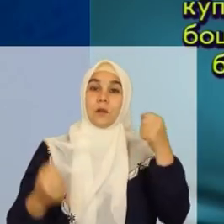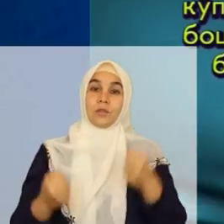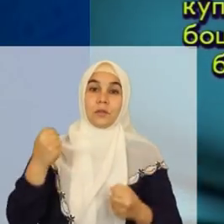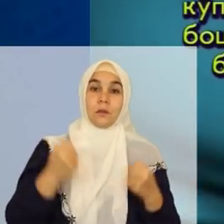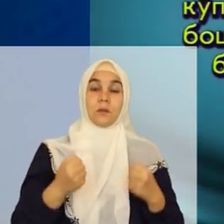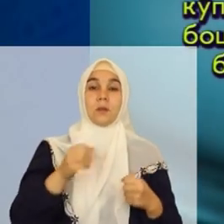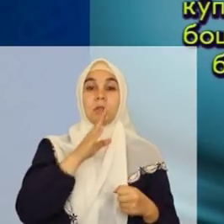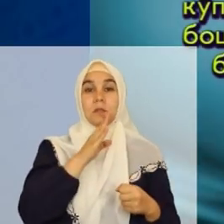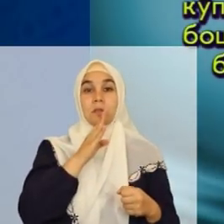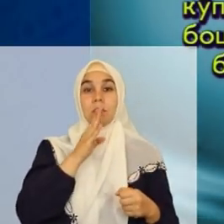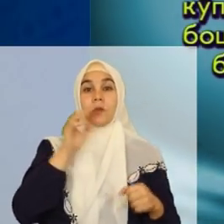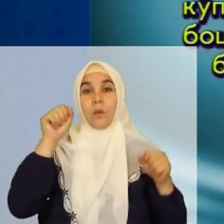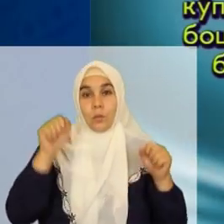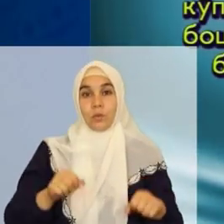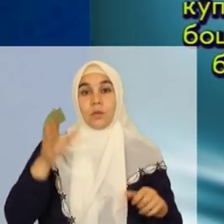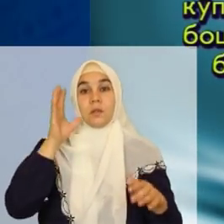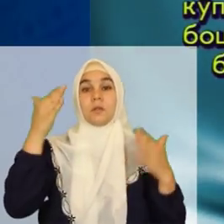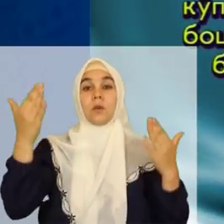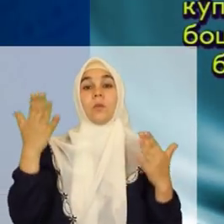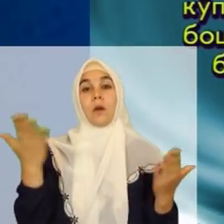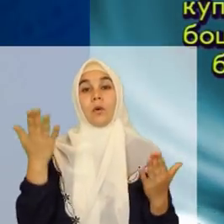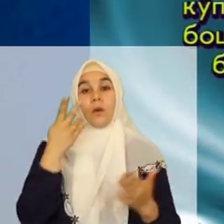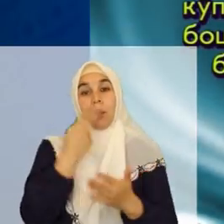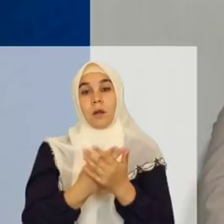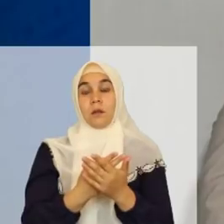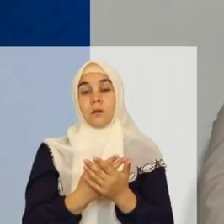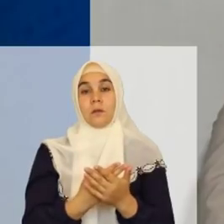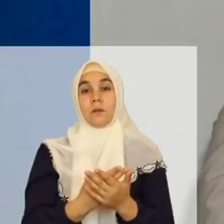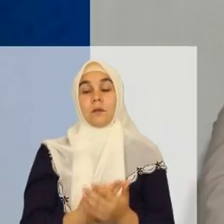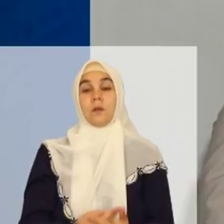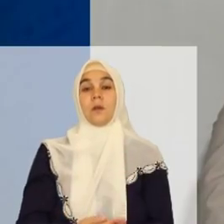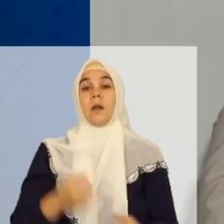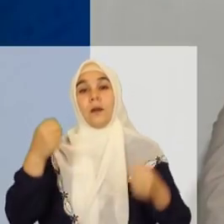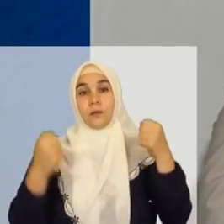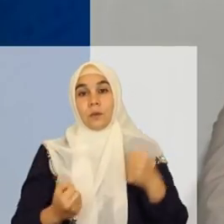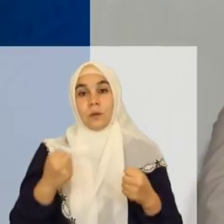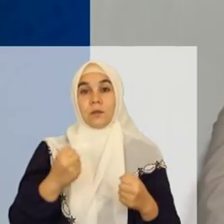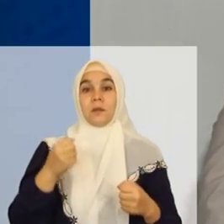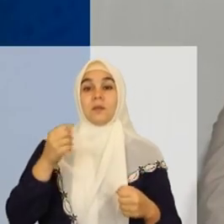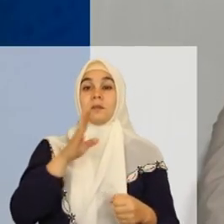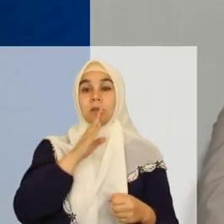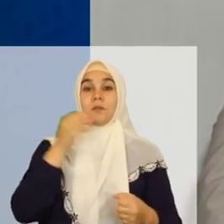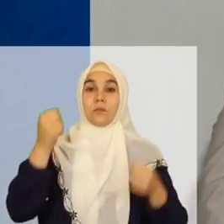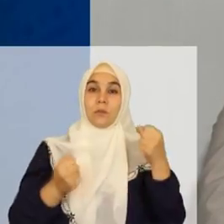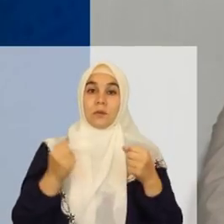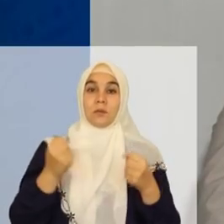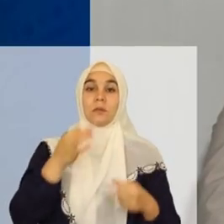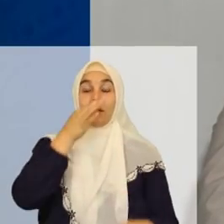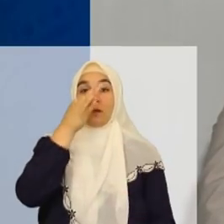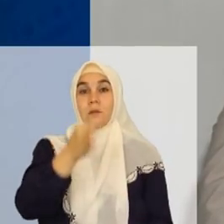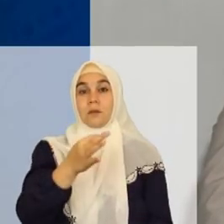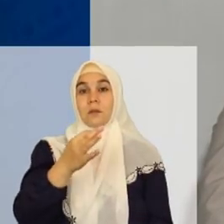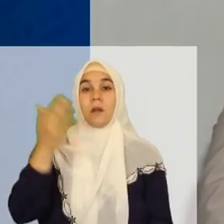avtomashina boshqarishadi. Islom dini bunga qanday qaraydi? Xo'p, avtomobil ayollar tomonidan minilishi